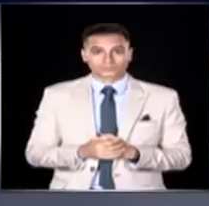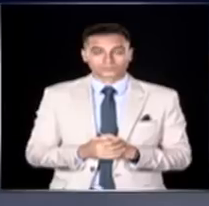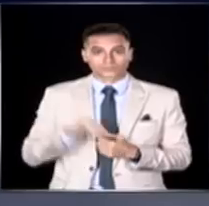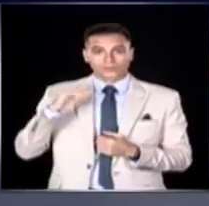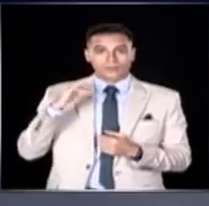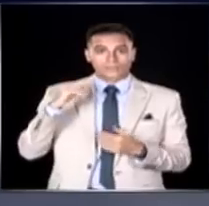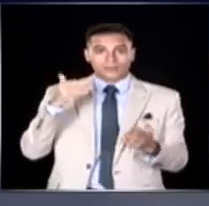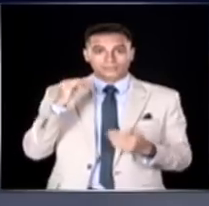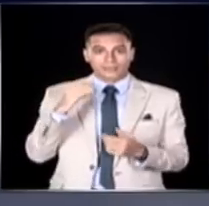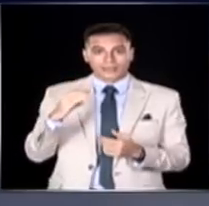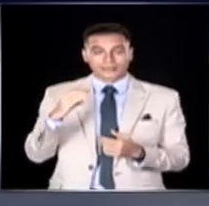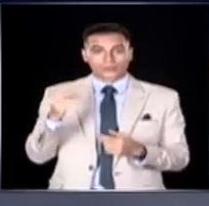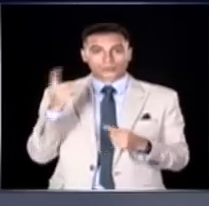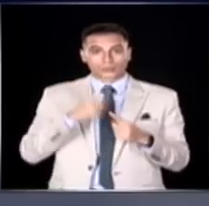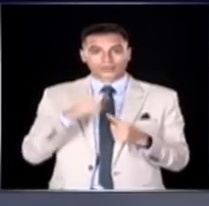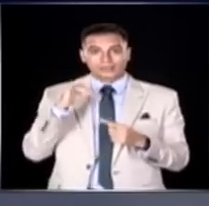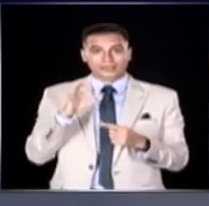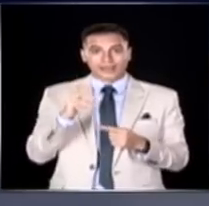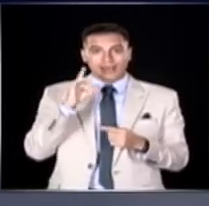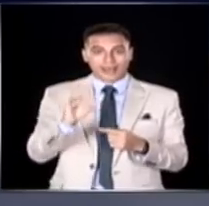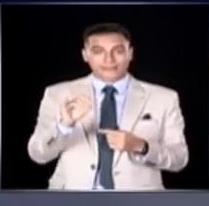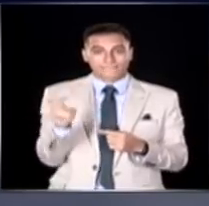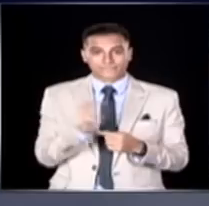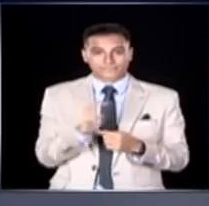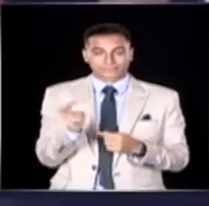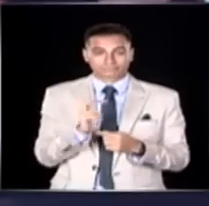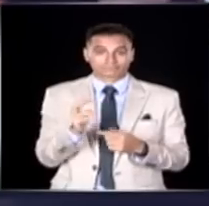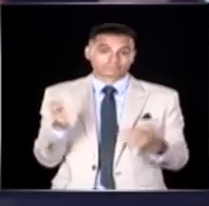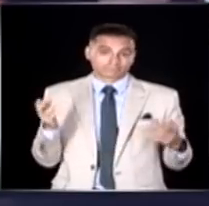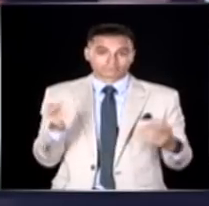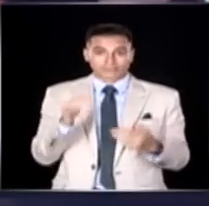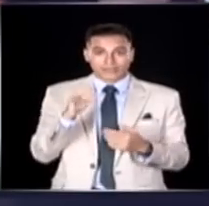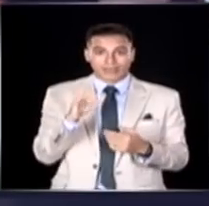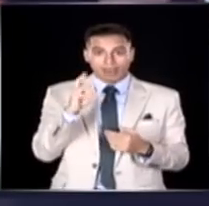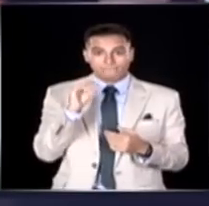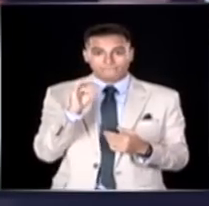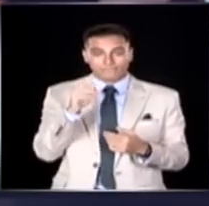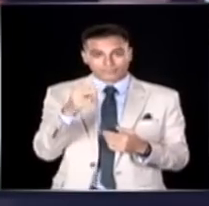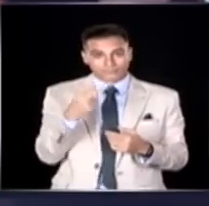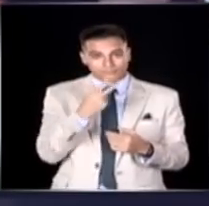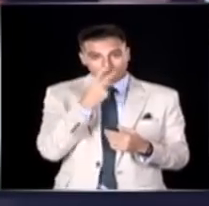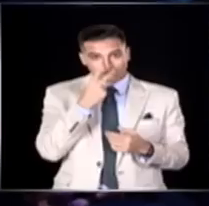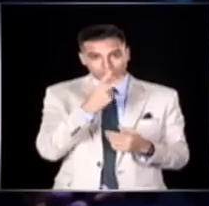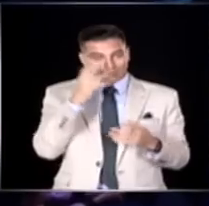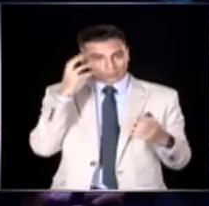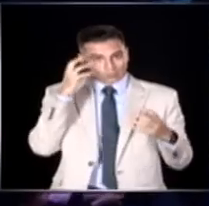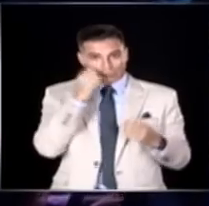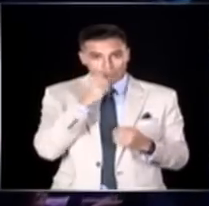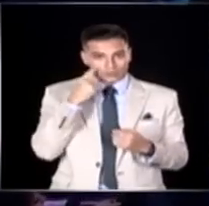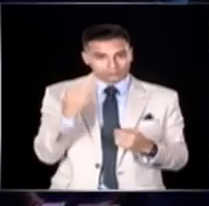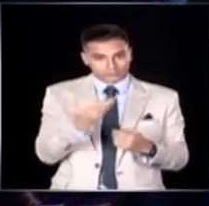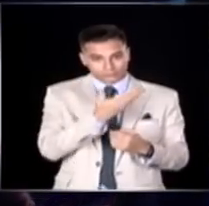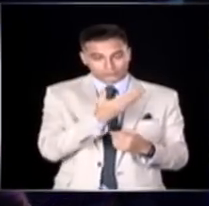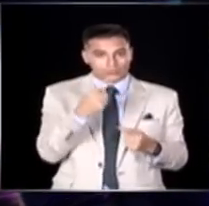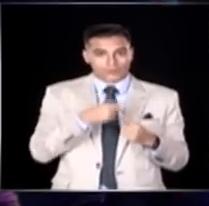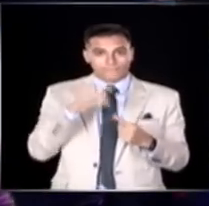محمد أمجد وريهام شعبان، ريهام شعبان ومحمد أمجد. ريهام هتروح تسمعي أغنية وترجعي لنا تاني. محمد أمجد